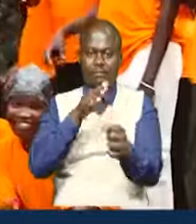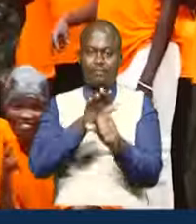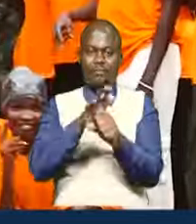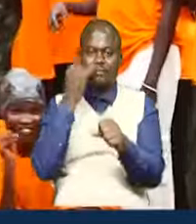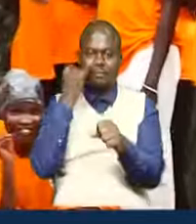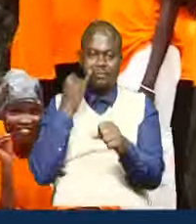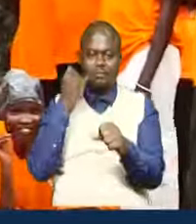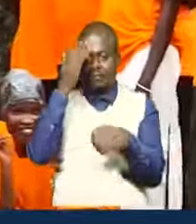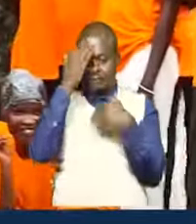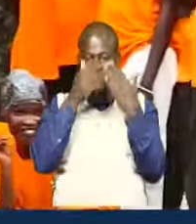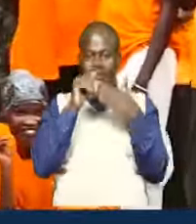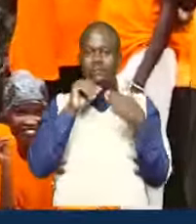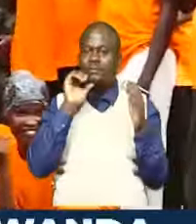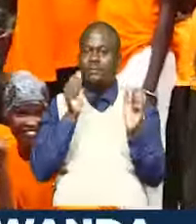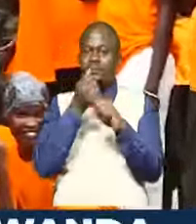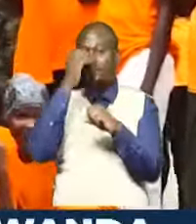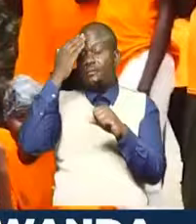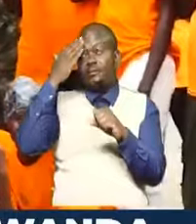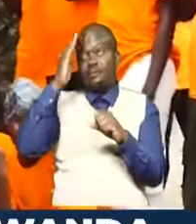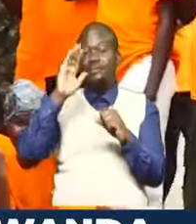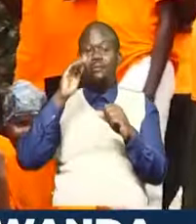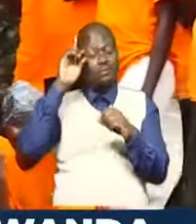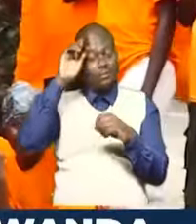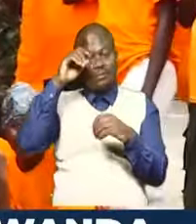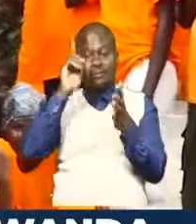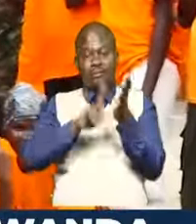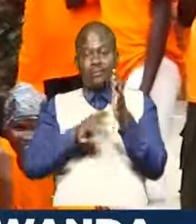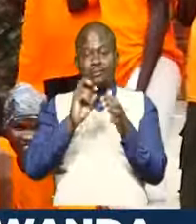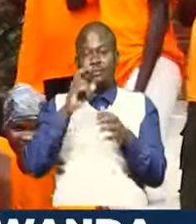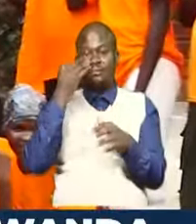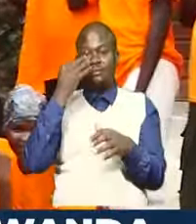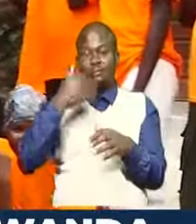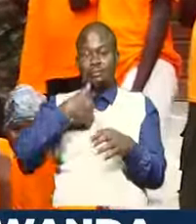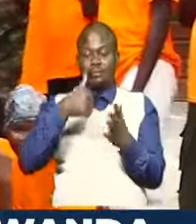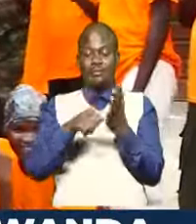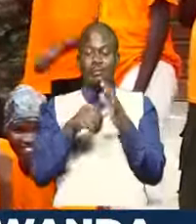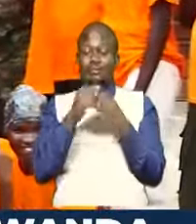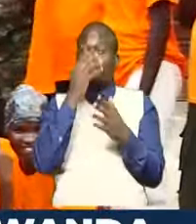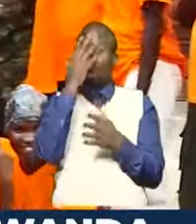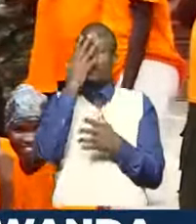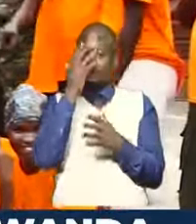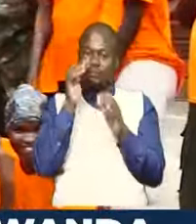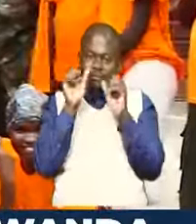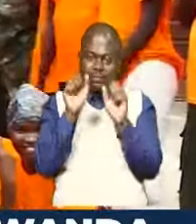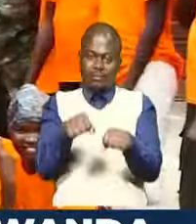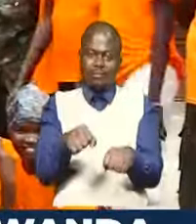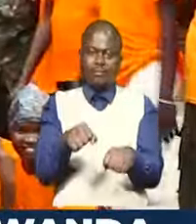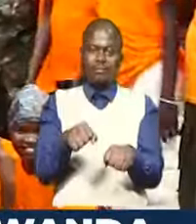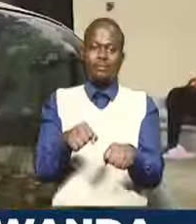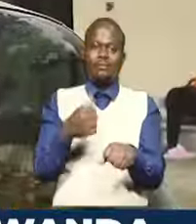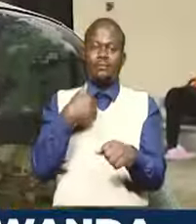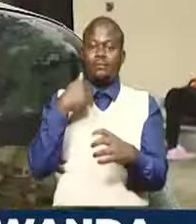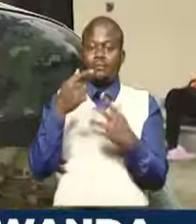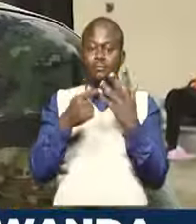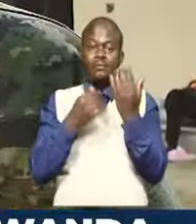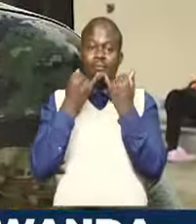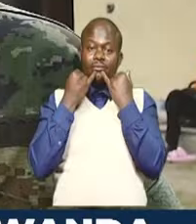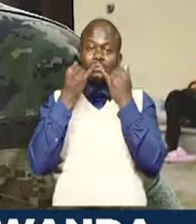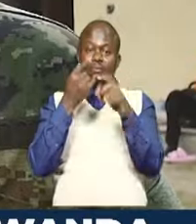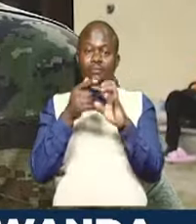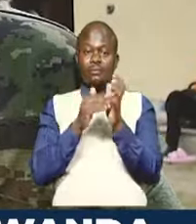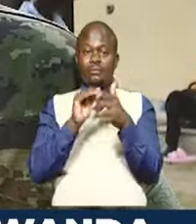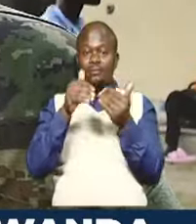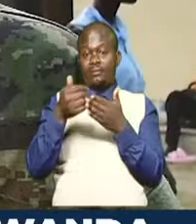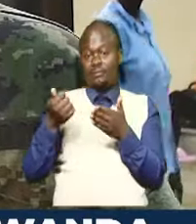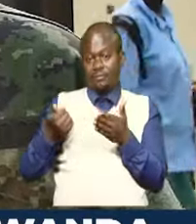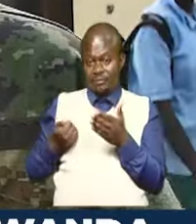buryo ntumenye icyo atekereza cyangwa niyagize ikibazo agira ipfunwe byo kuba yagira icyo akubwira. Ikindi kuba ari